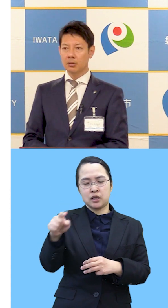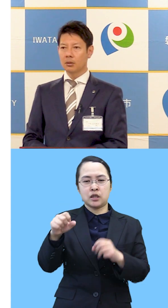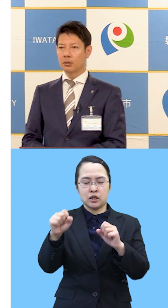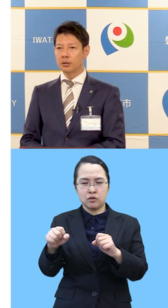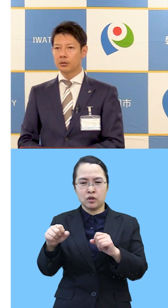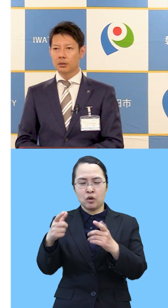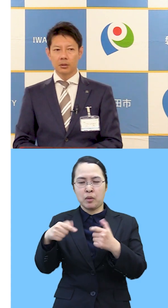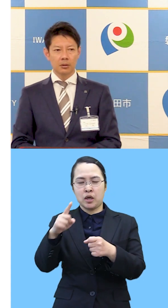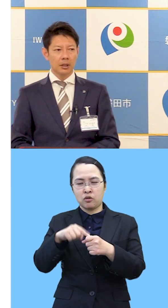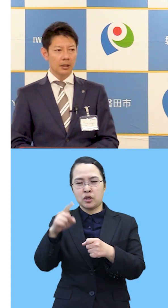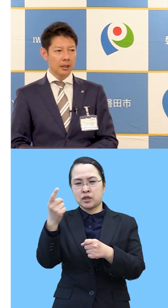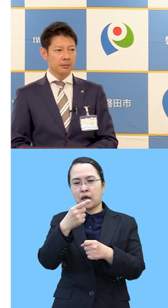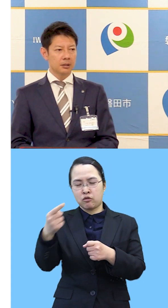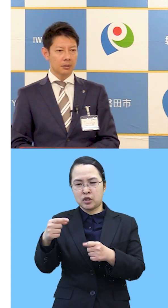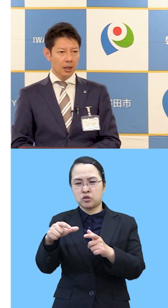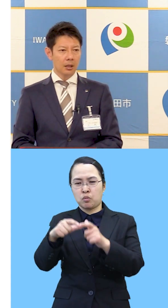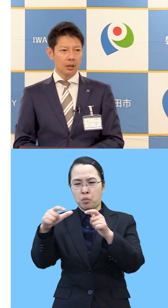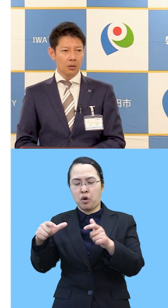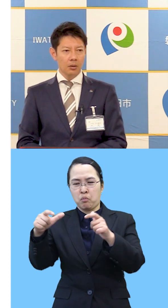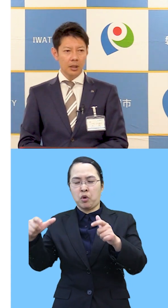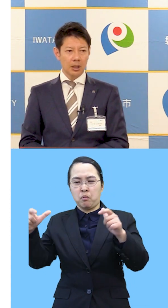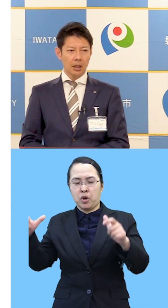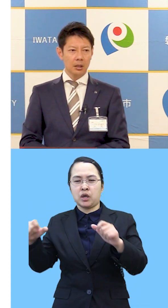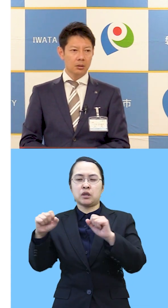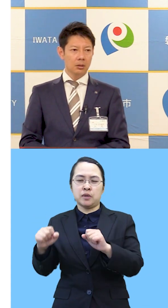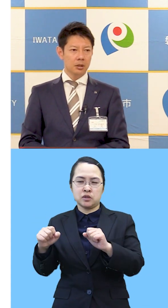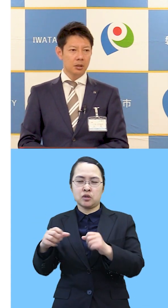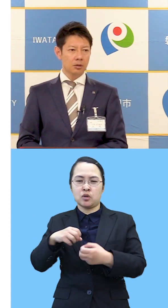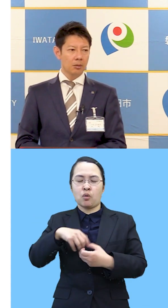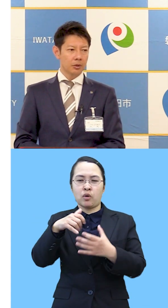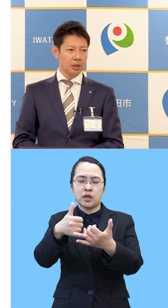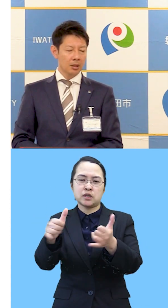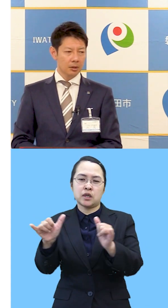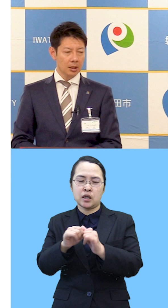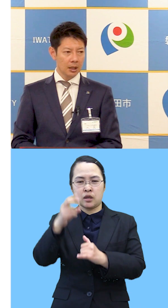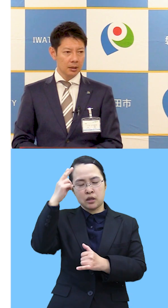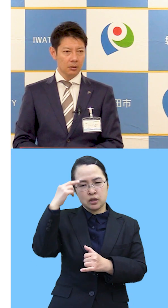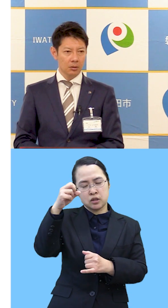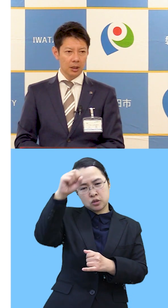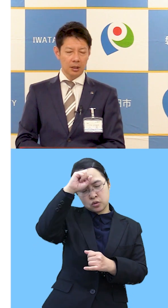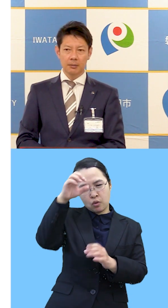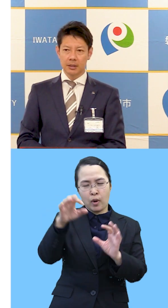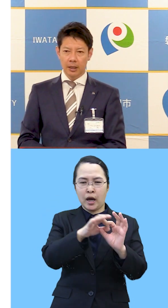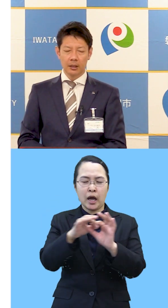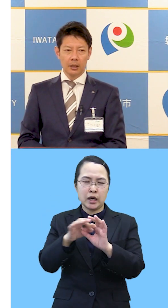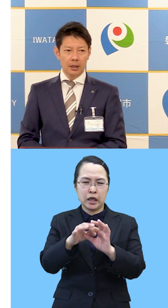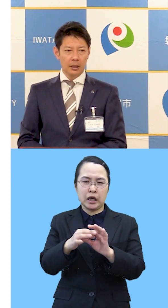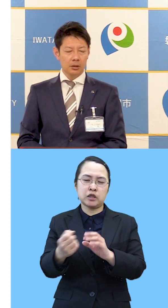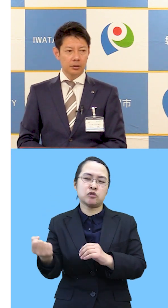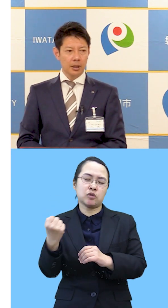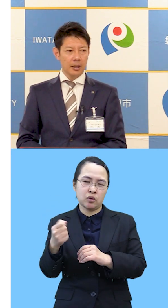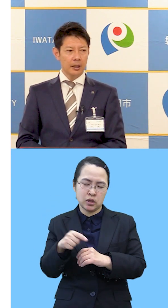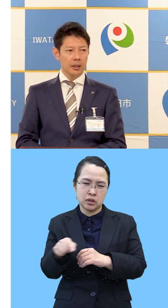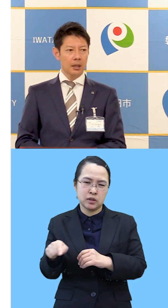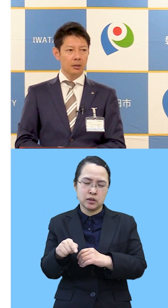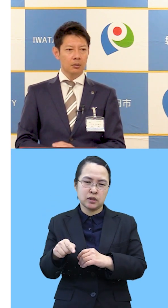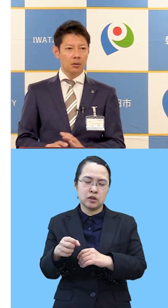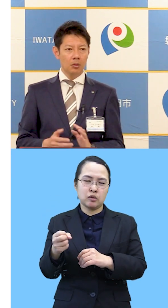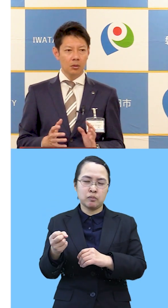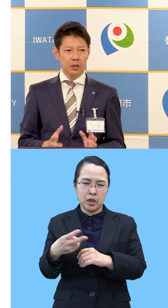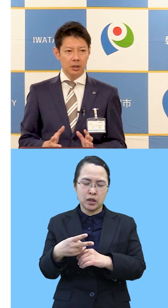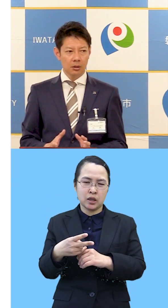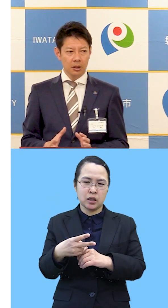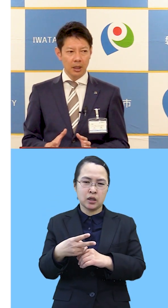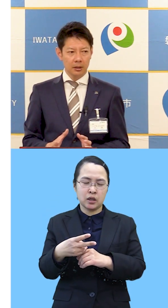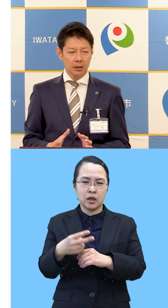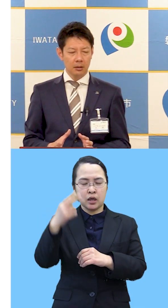増えているという状況でありますので、高齢社会と認知症も切っても切り離すことができません。 そして、こ